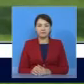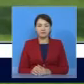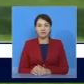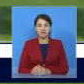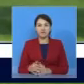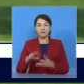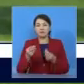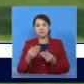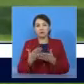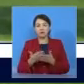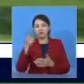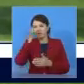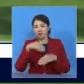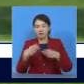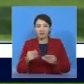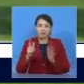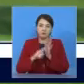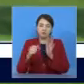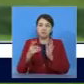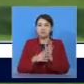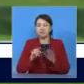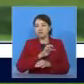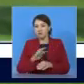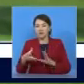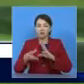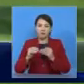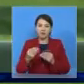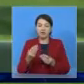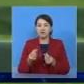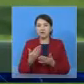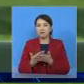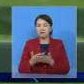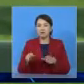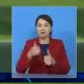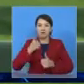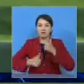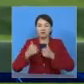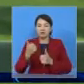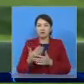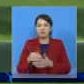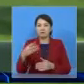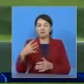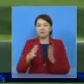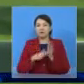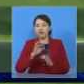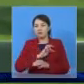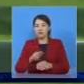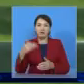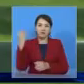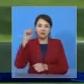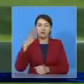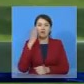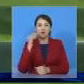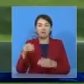Из местного бюджета на этот год было выделено 107 миллионов тенге, общая сметная стоимость. На конкурсной основе 95 миллионов выиграла компания из